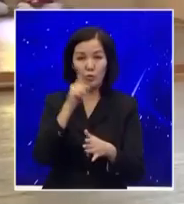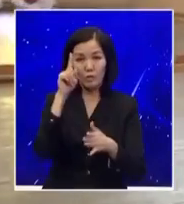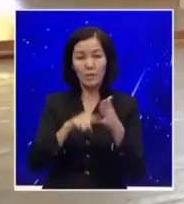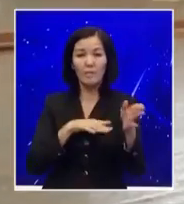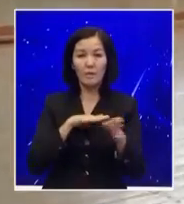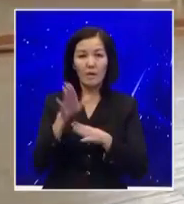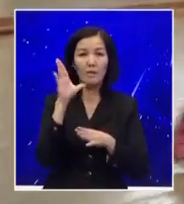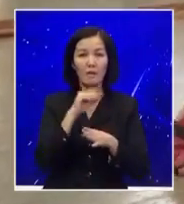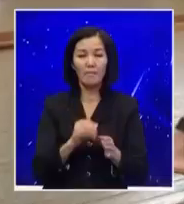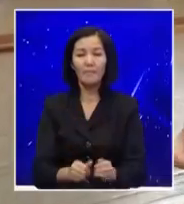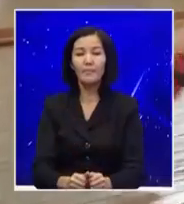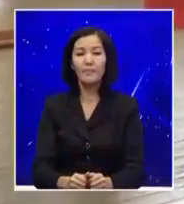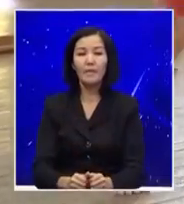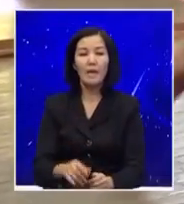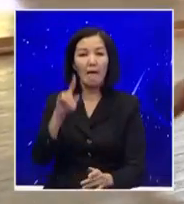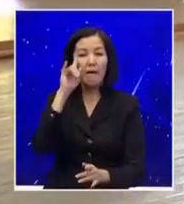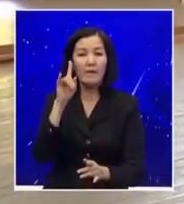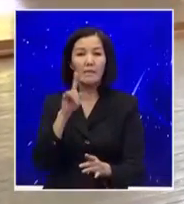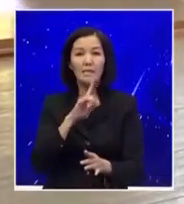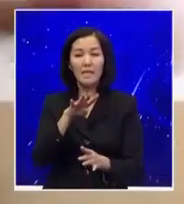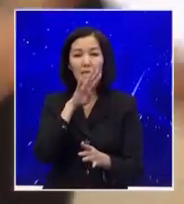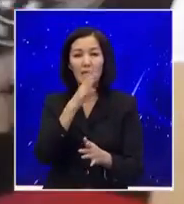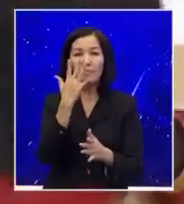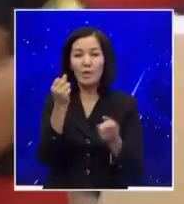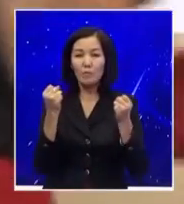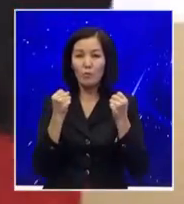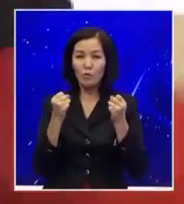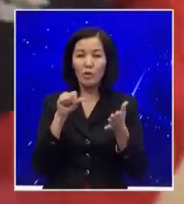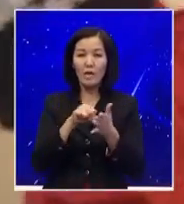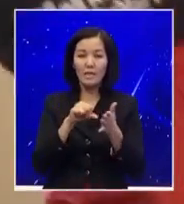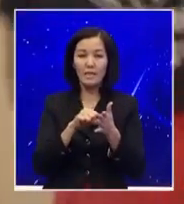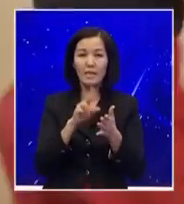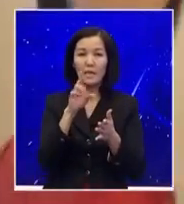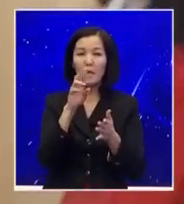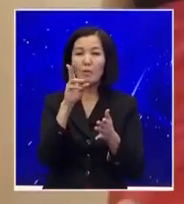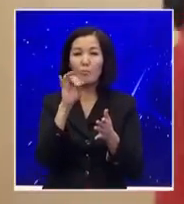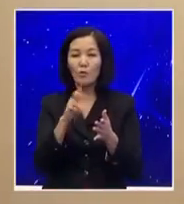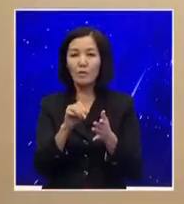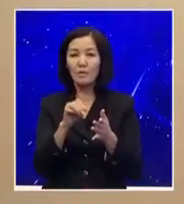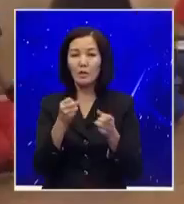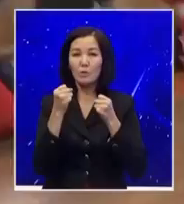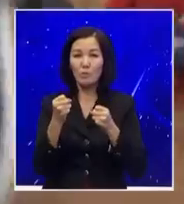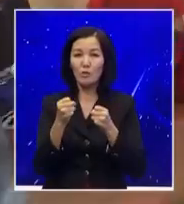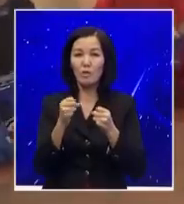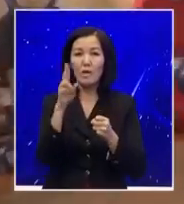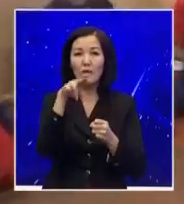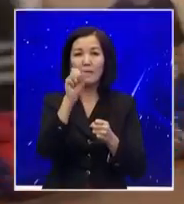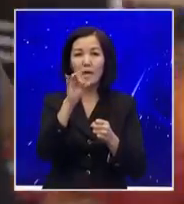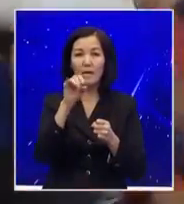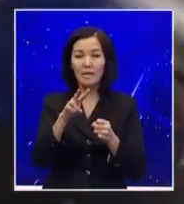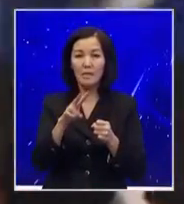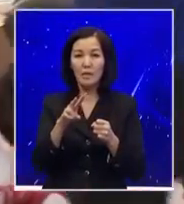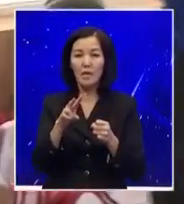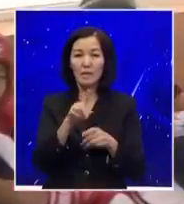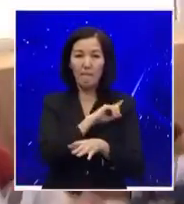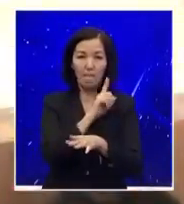ойлаймын. Қазақстан біріншілігіне текелік 5 спортшы қатыспақ. Бірінші орыннан үміткер кикбоксшылардың бірі Дарын Амантай. Соққысы